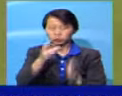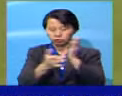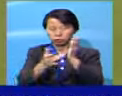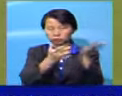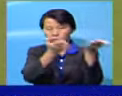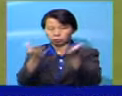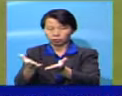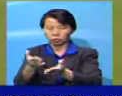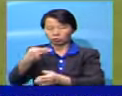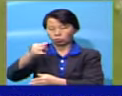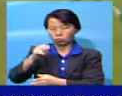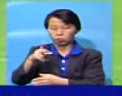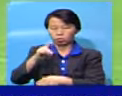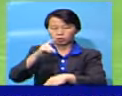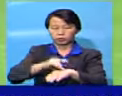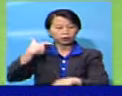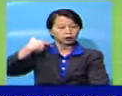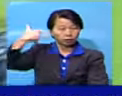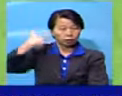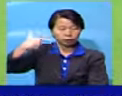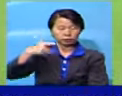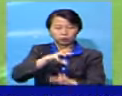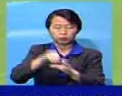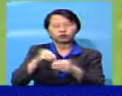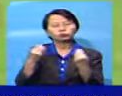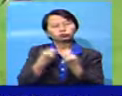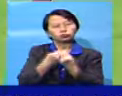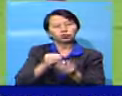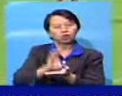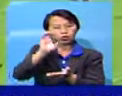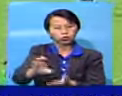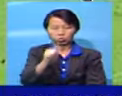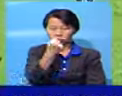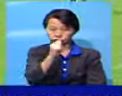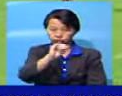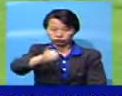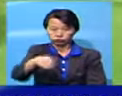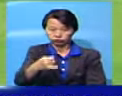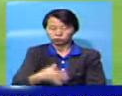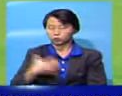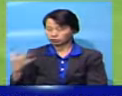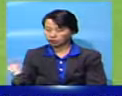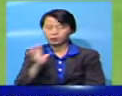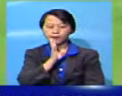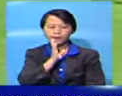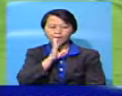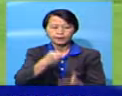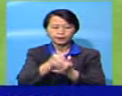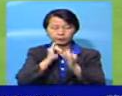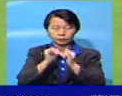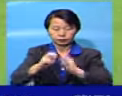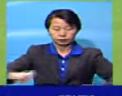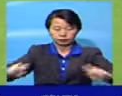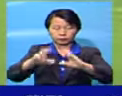dibawa Syarikat hwai berpangkalan di London melibatkan jumlah peruntukan tidak lebih RM juta Beliau berkata demikian dalam sidang media